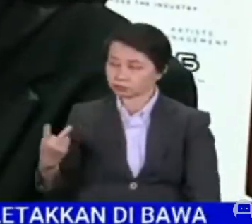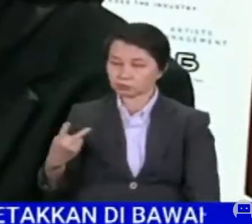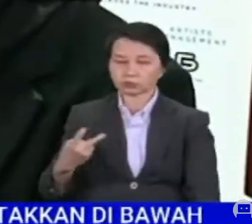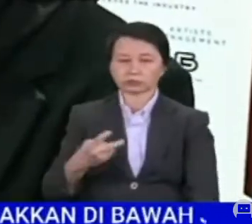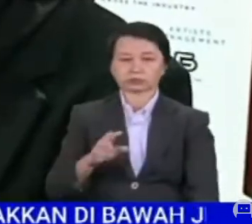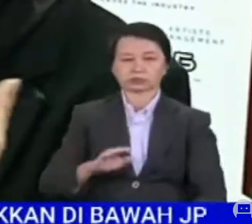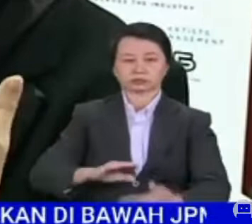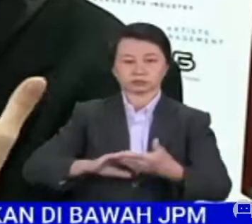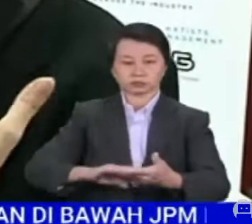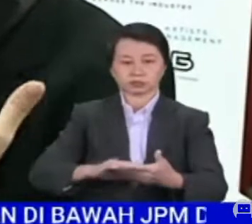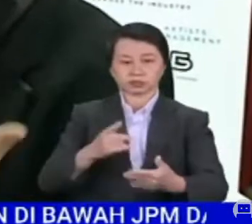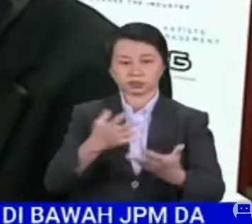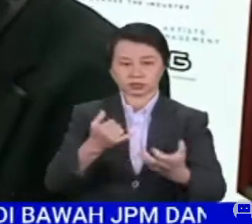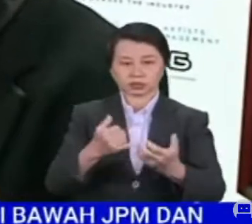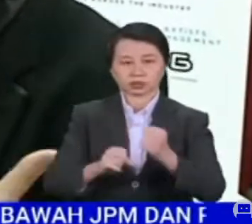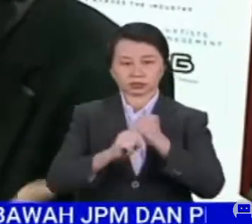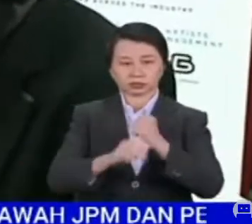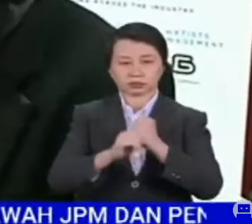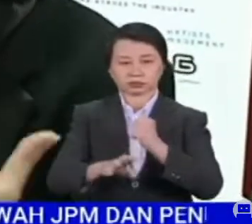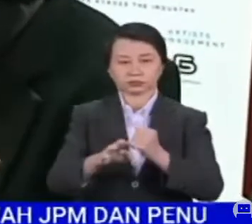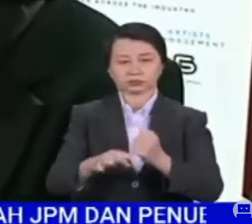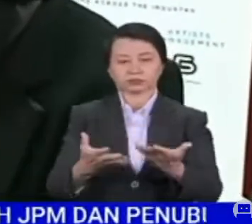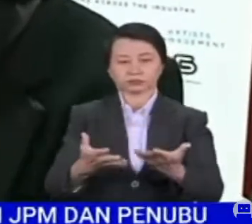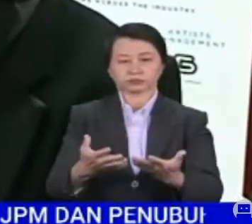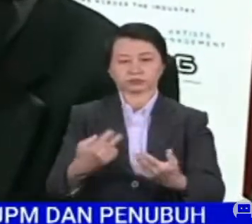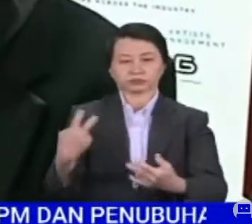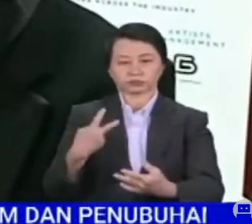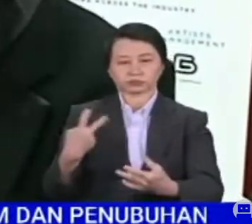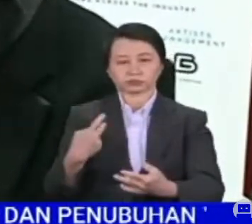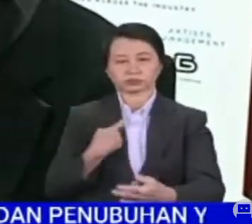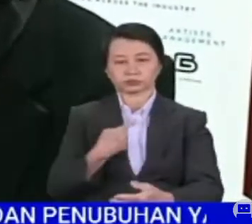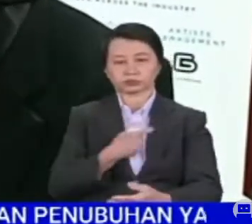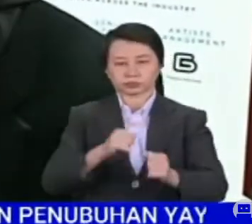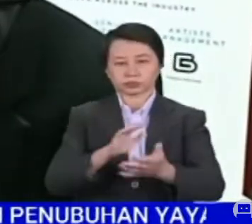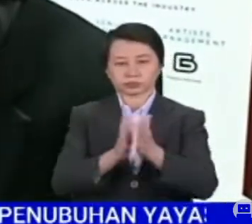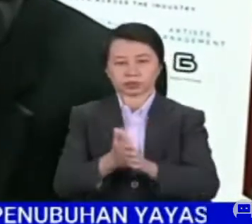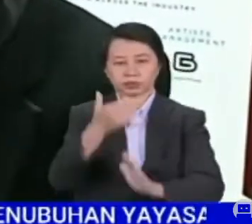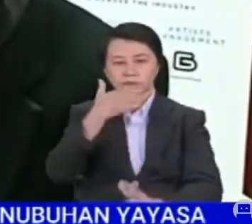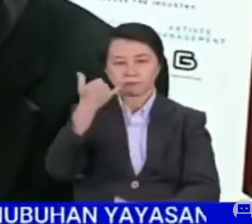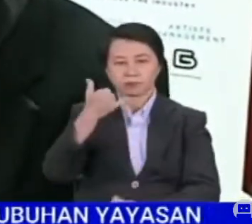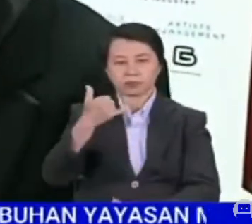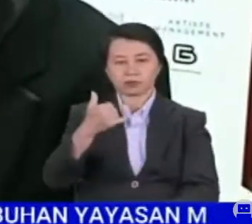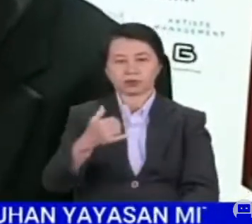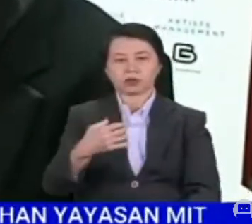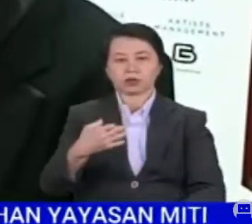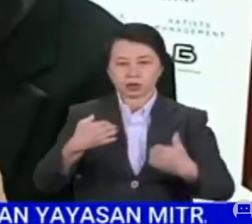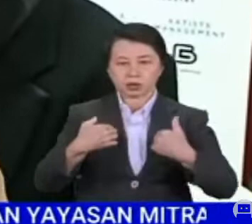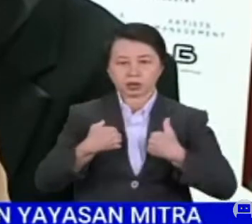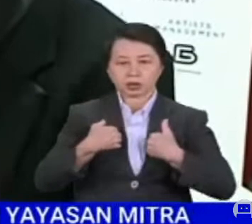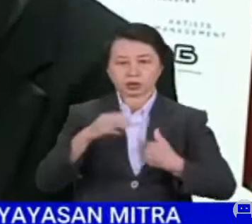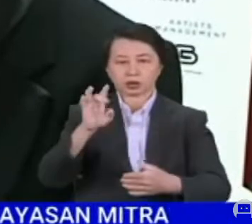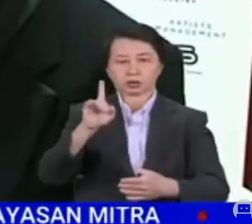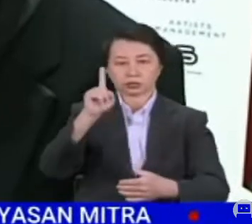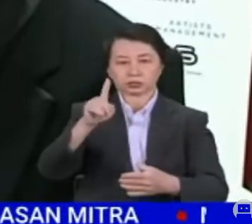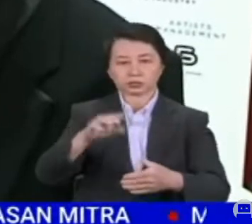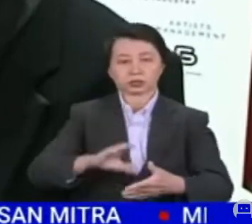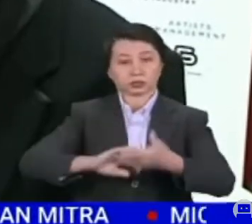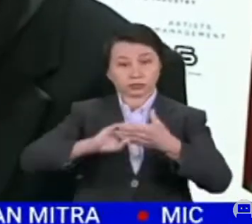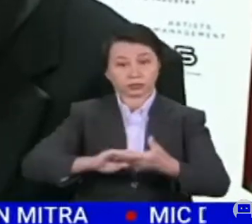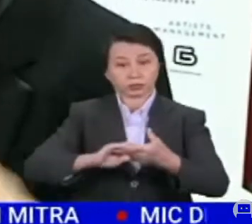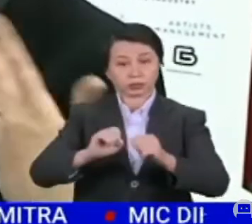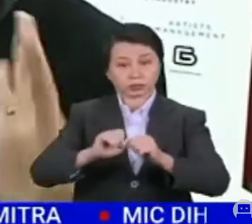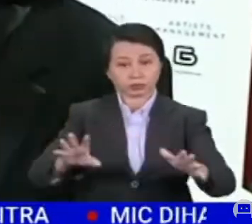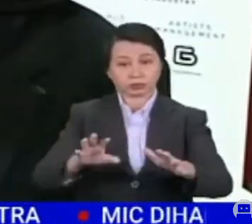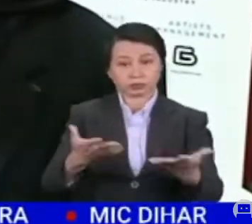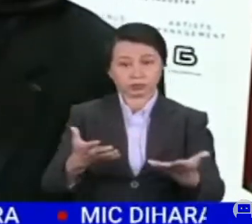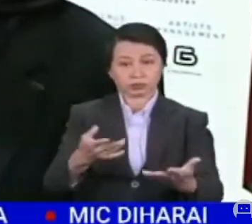So kita orang ingin mempromosikan yang macam okey, event yang kita orang menjadi ambassador of ni adalah sebuah wedding expo. So